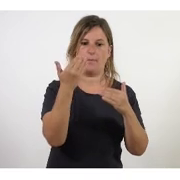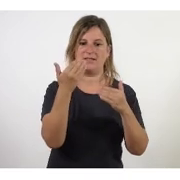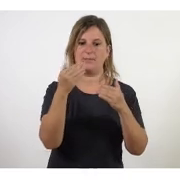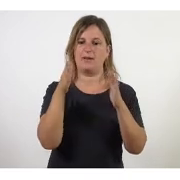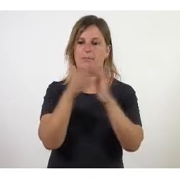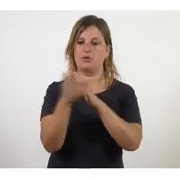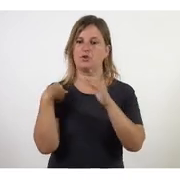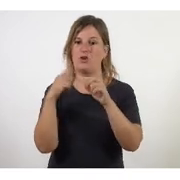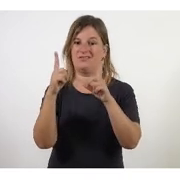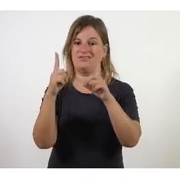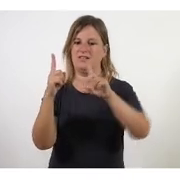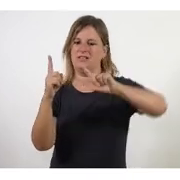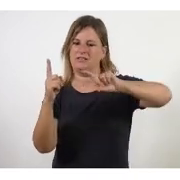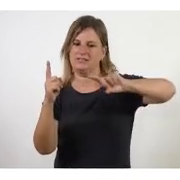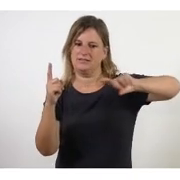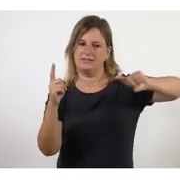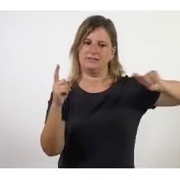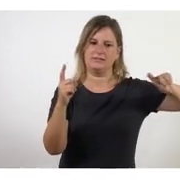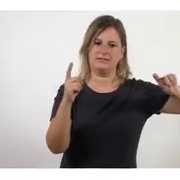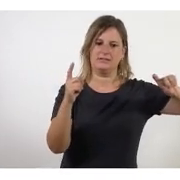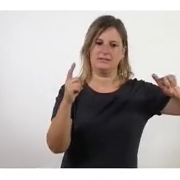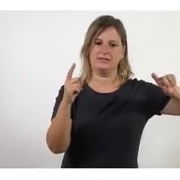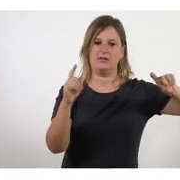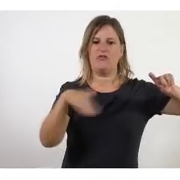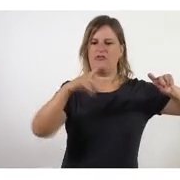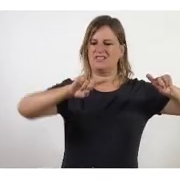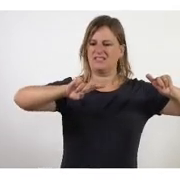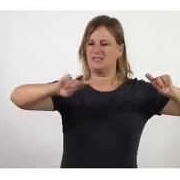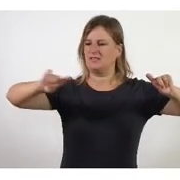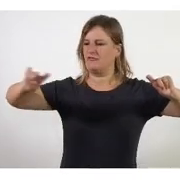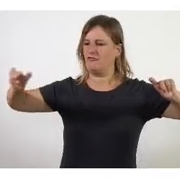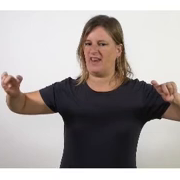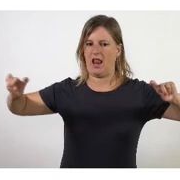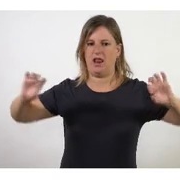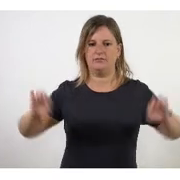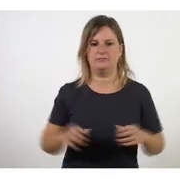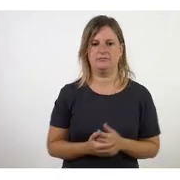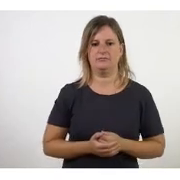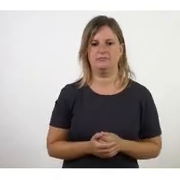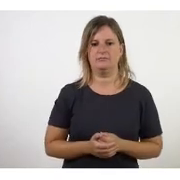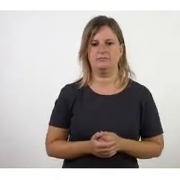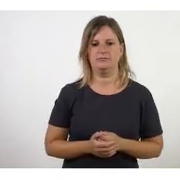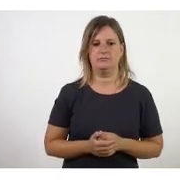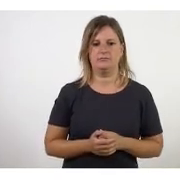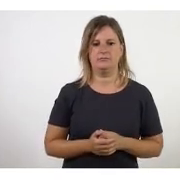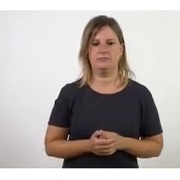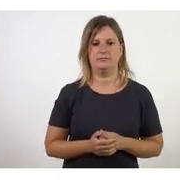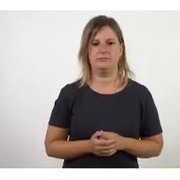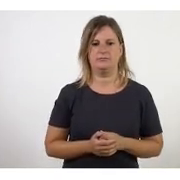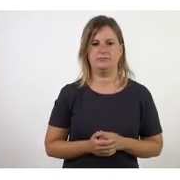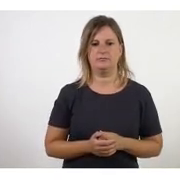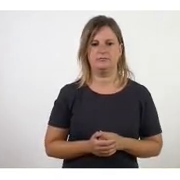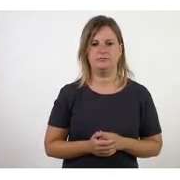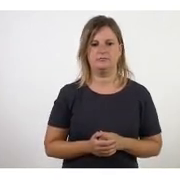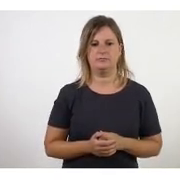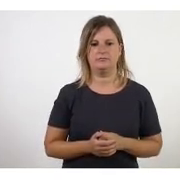l'esquerra, vinga, des d'aquí, fins al final. Mireu, vaig estirant, estirant, estirant, estirant, fins,